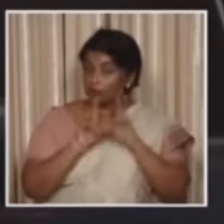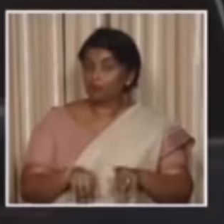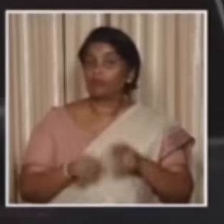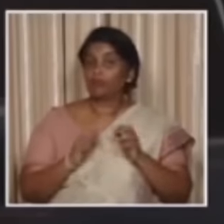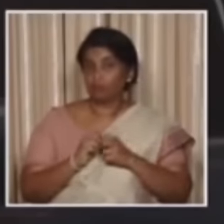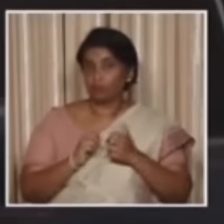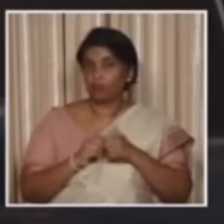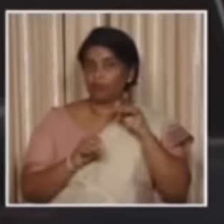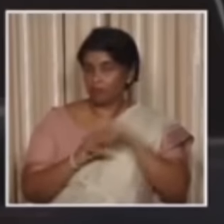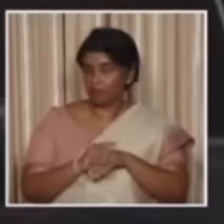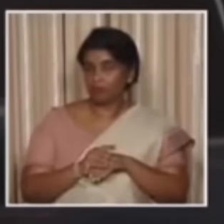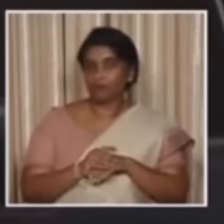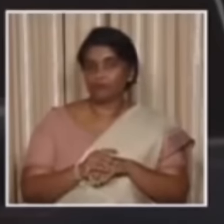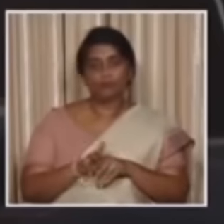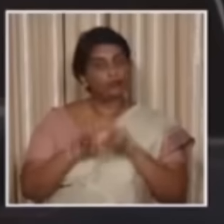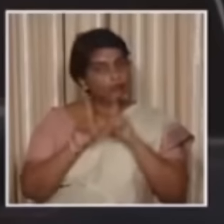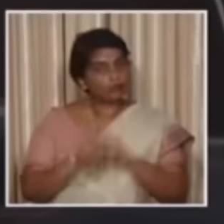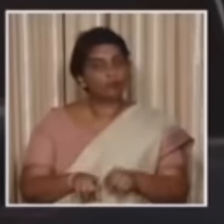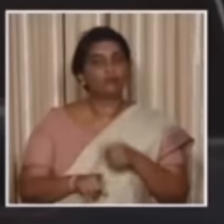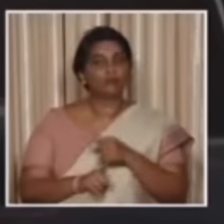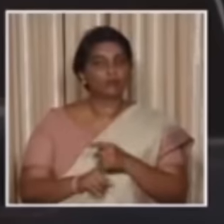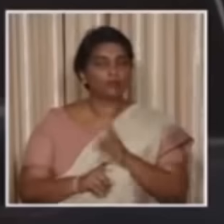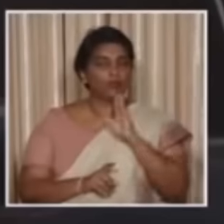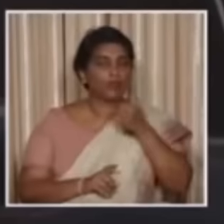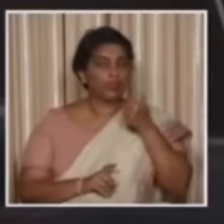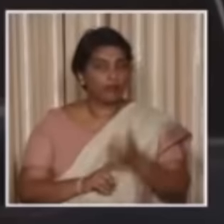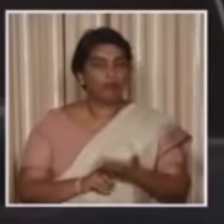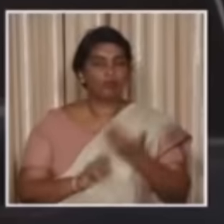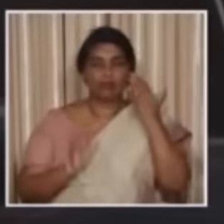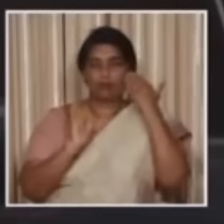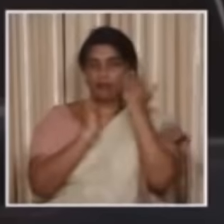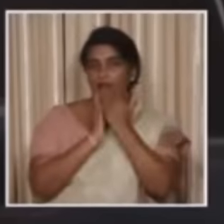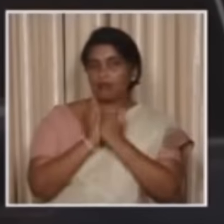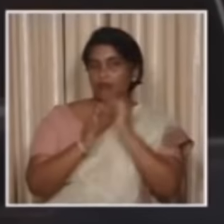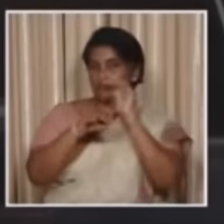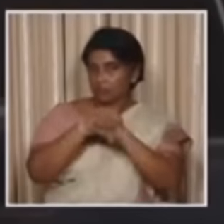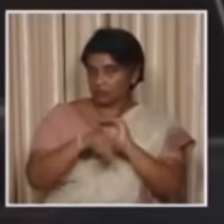मे दिबुणी एक वेदगत करण गणना खेलदर ऊना